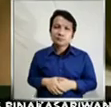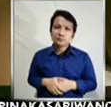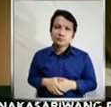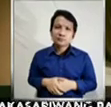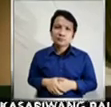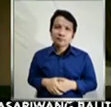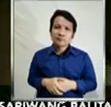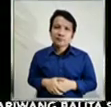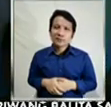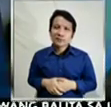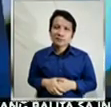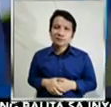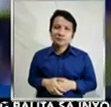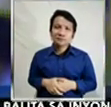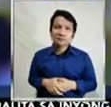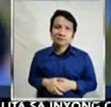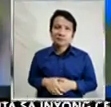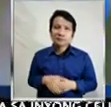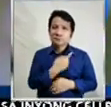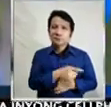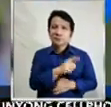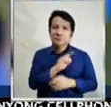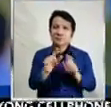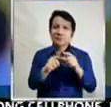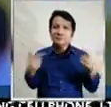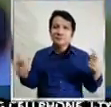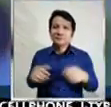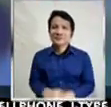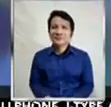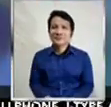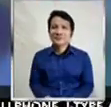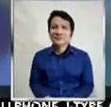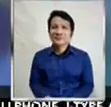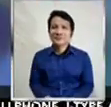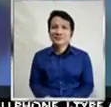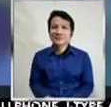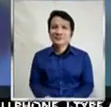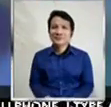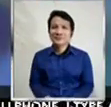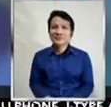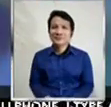de mí. Kapatibayan, updated sa showbiz happenings.